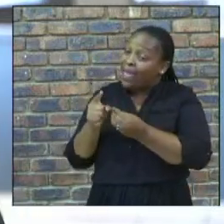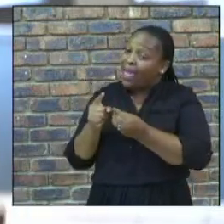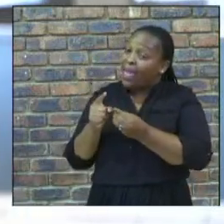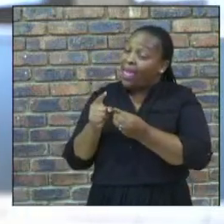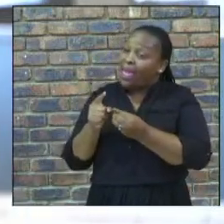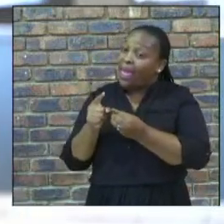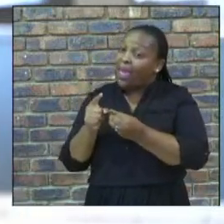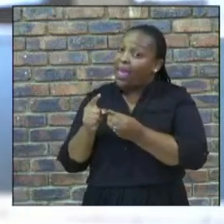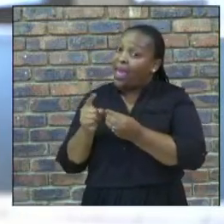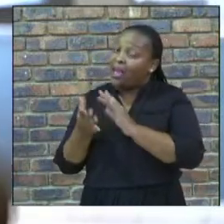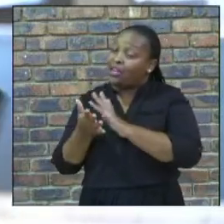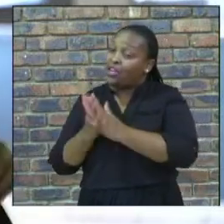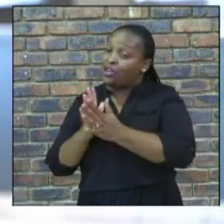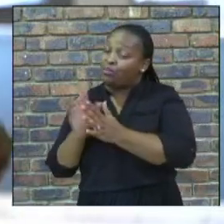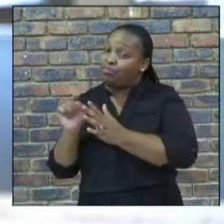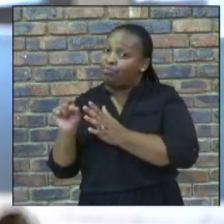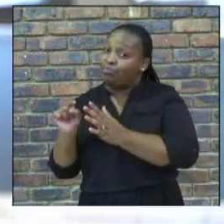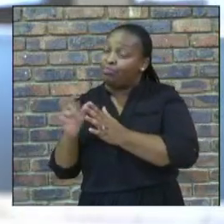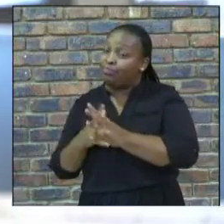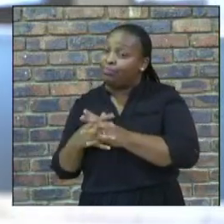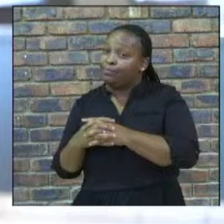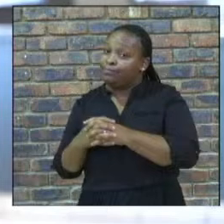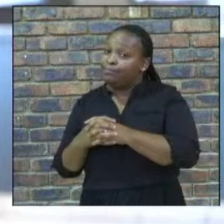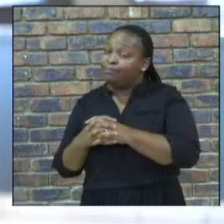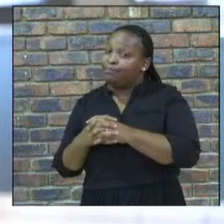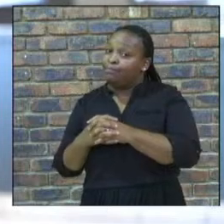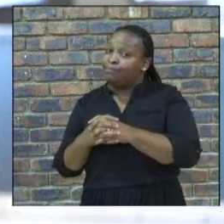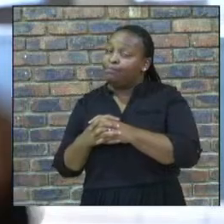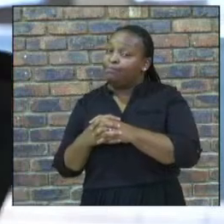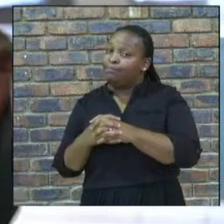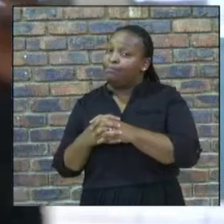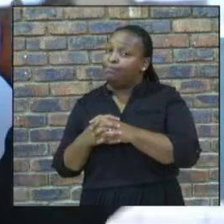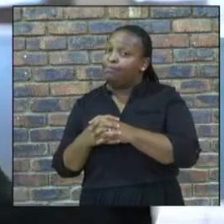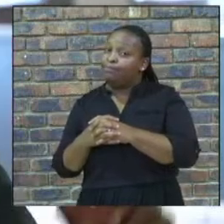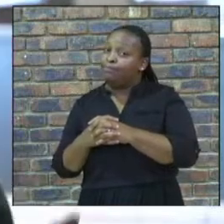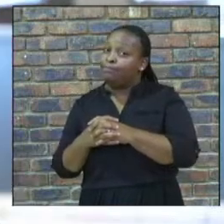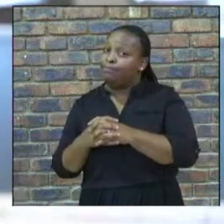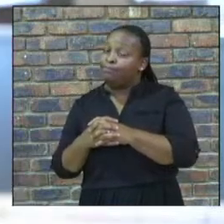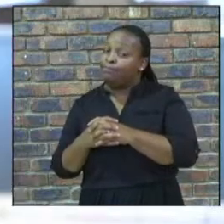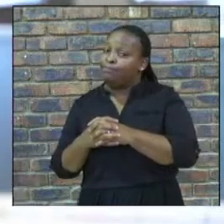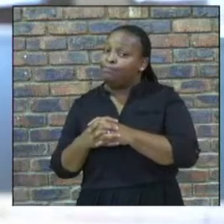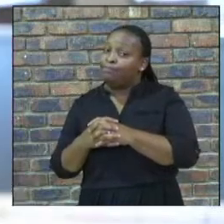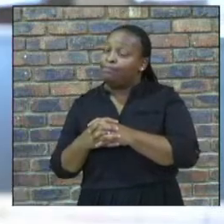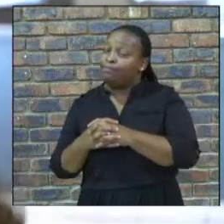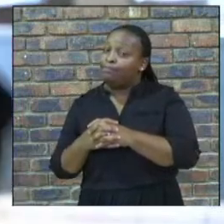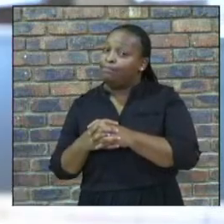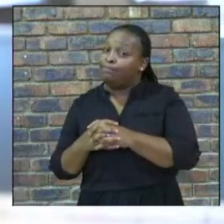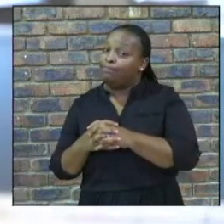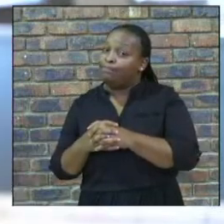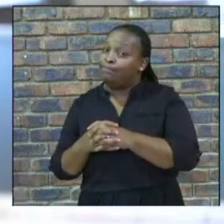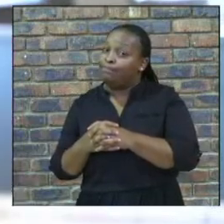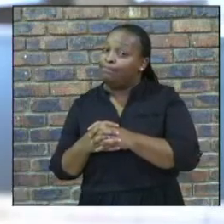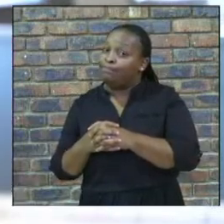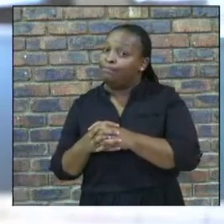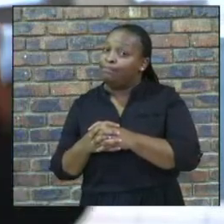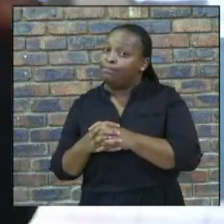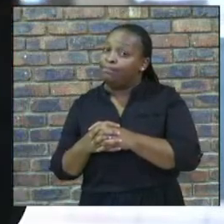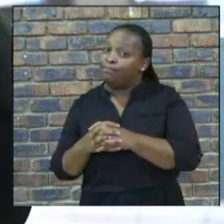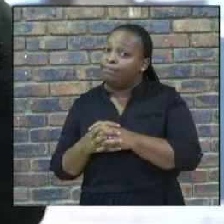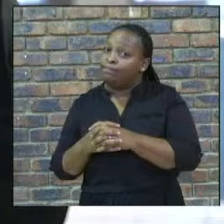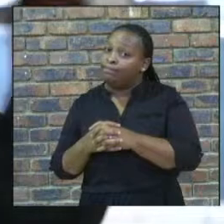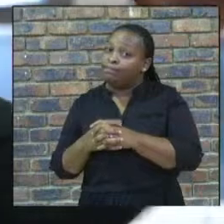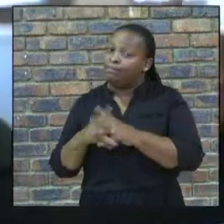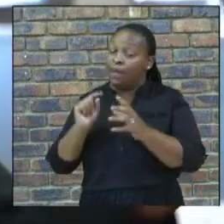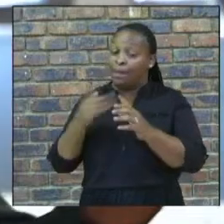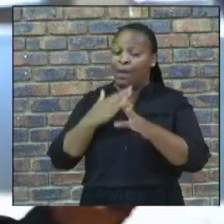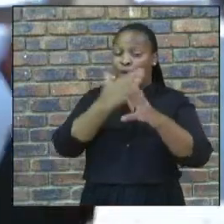bethu bakhulile namhlanje, sebo baba mara ngaphakathi